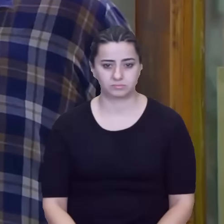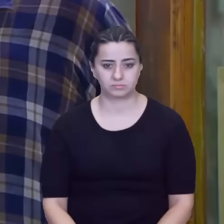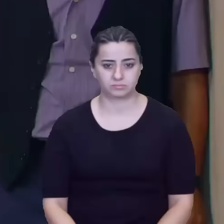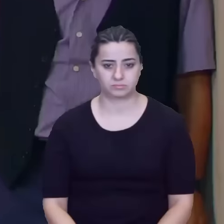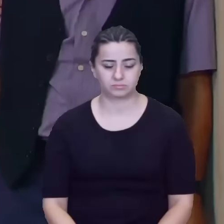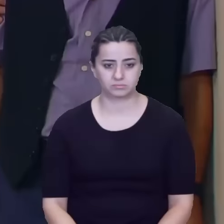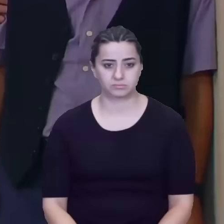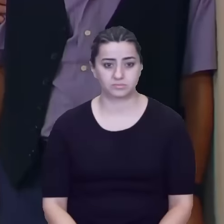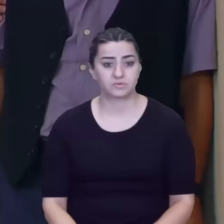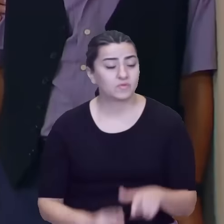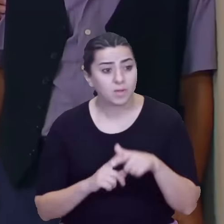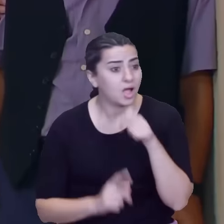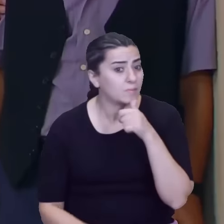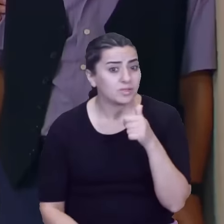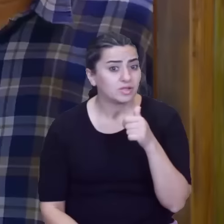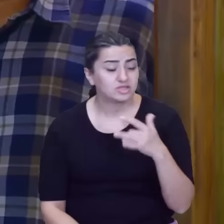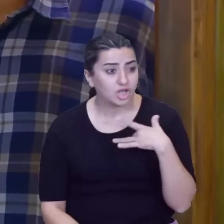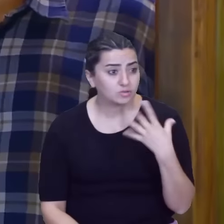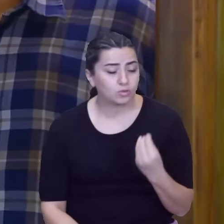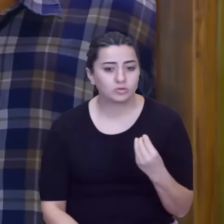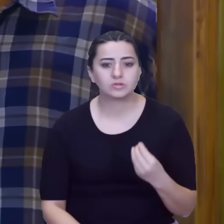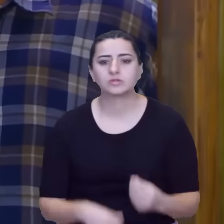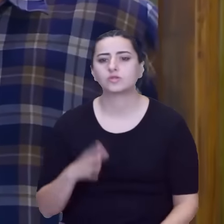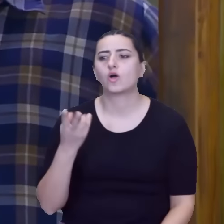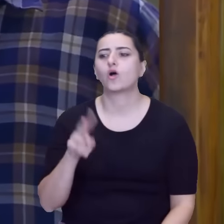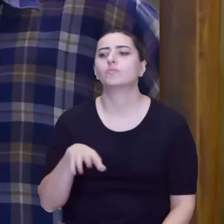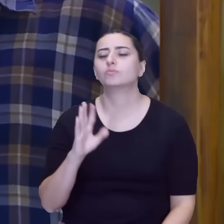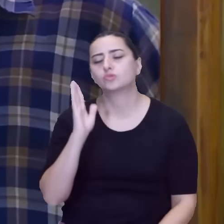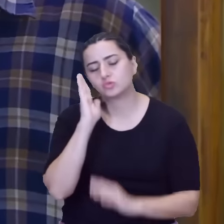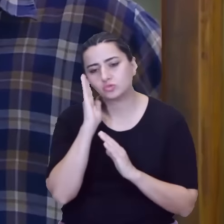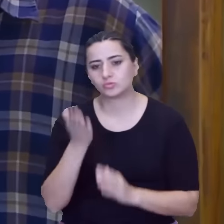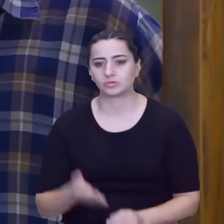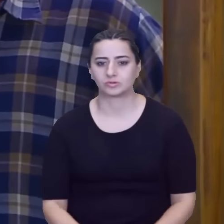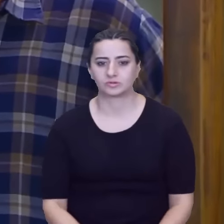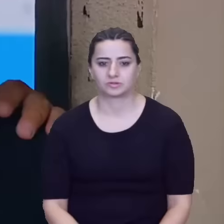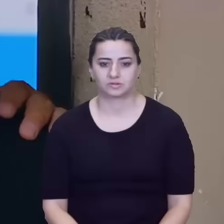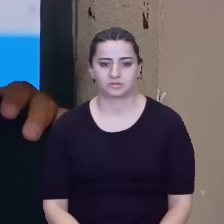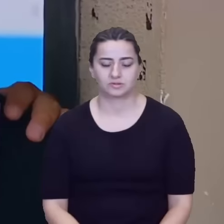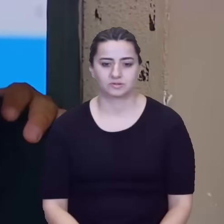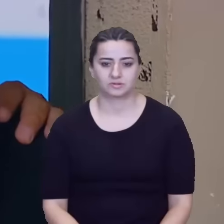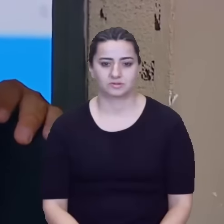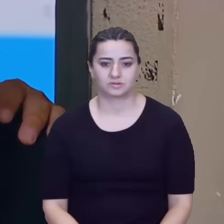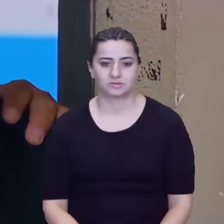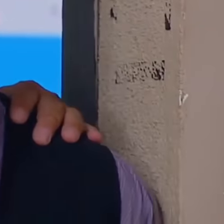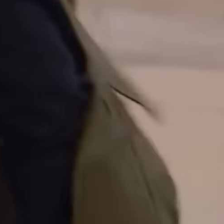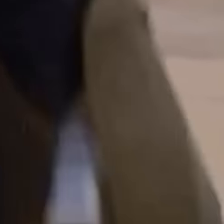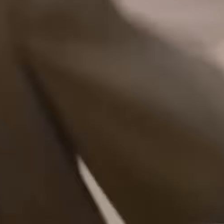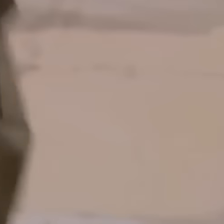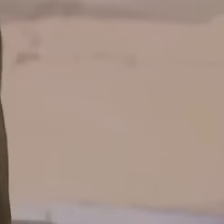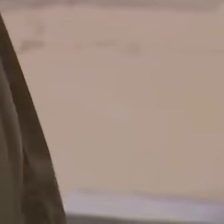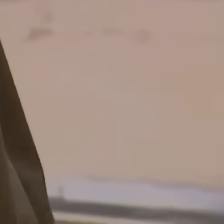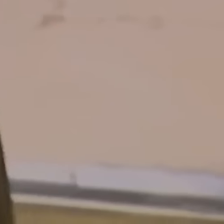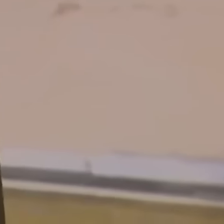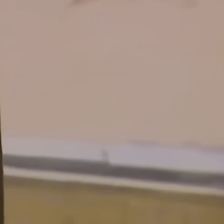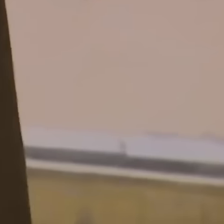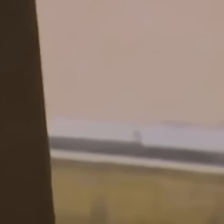hala meçhul. Fehmi abi, Fehmi abi canlandı mı? Yok ya, ölmemiş. Uyuyormuş. Mesutlar şaşkın. Adam pardösüsünü